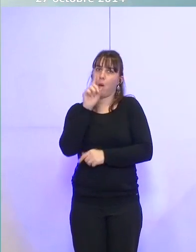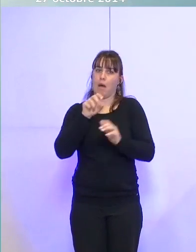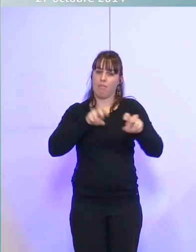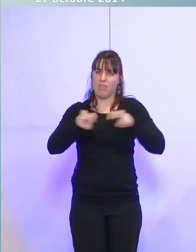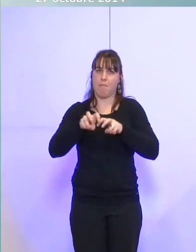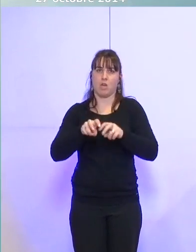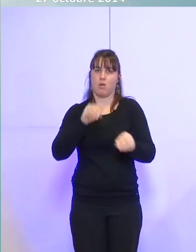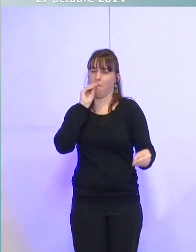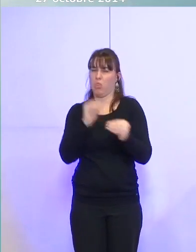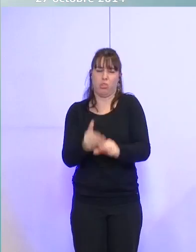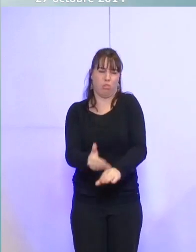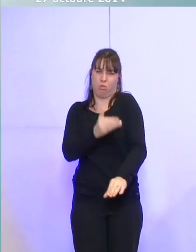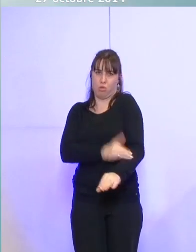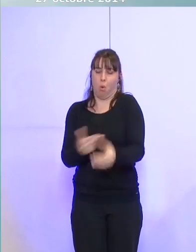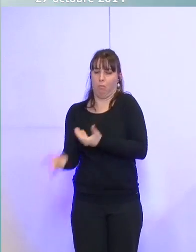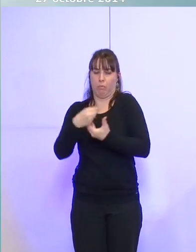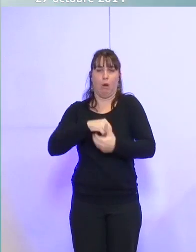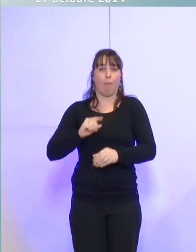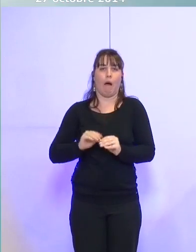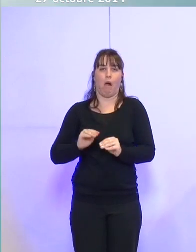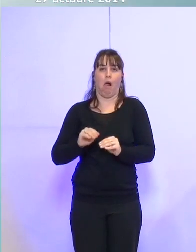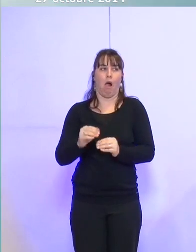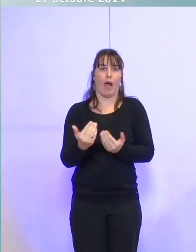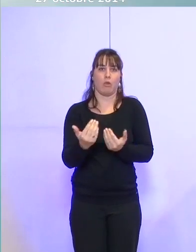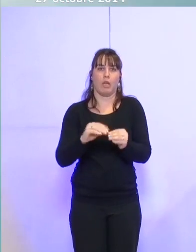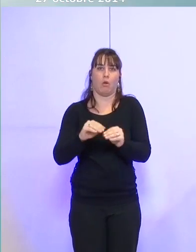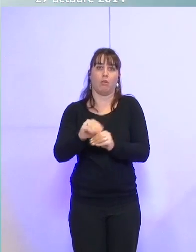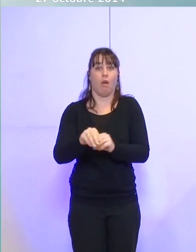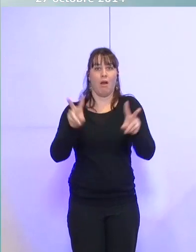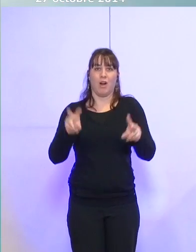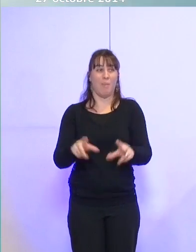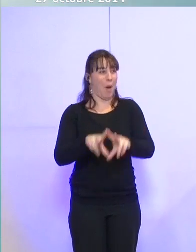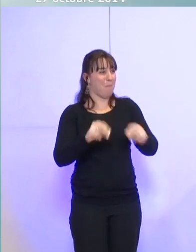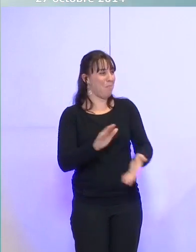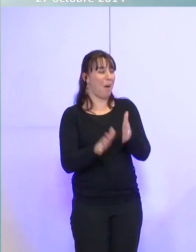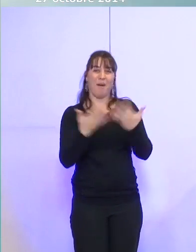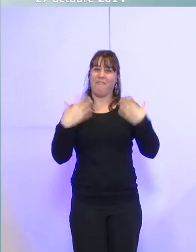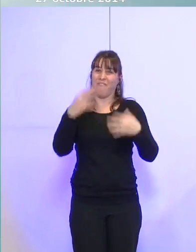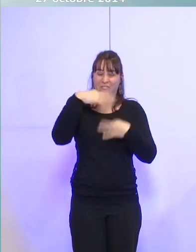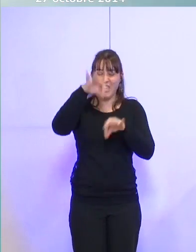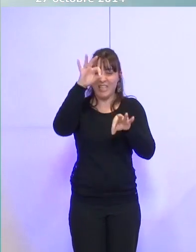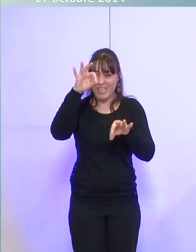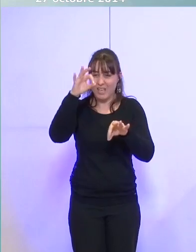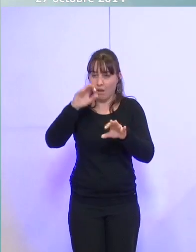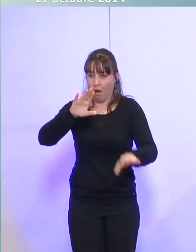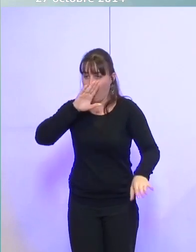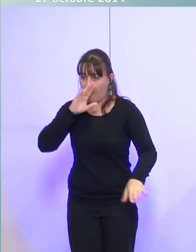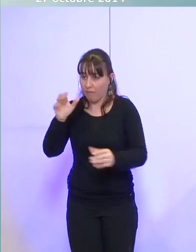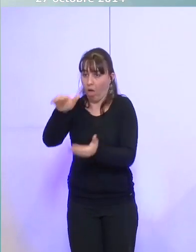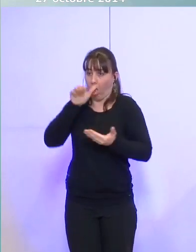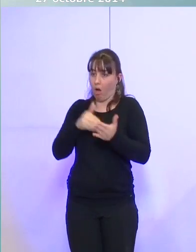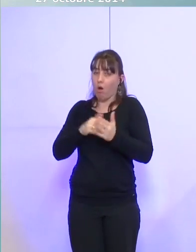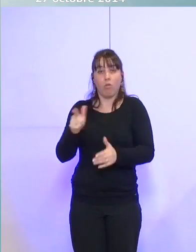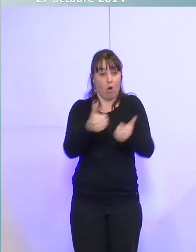amont possible et ne pas attendre d'avoir, entre guillemets, tout ficelé à notre niveau, mais bien de